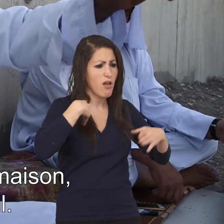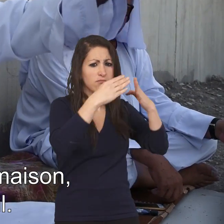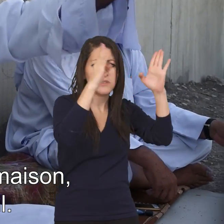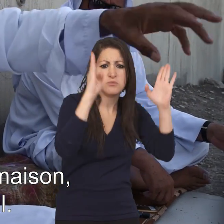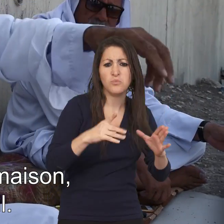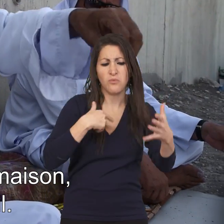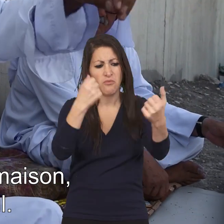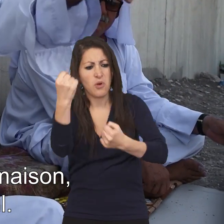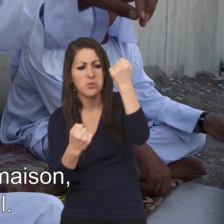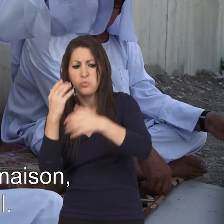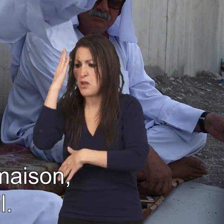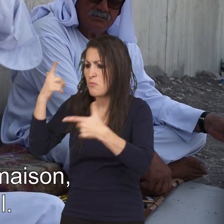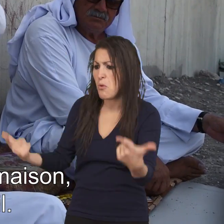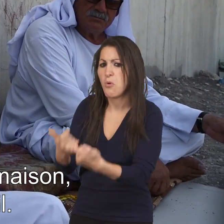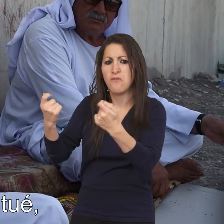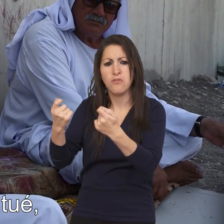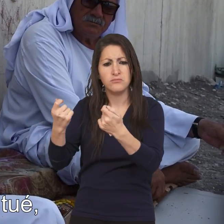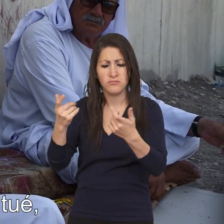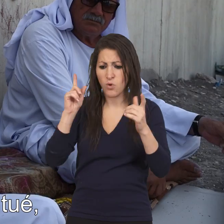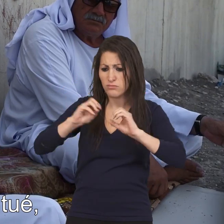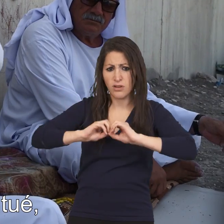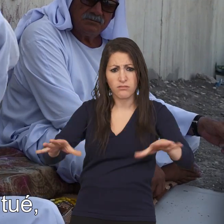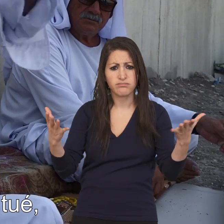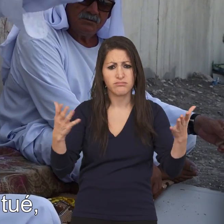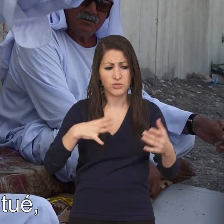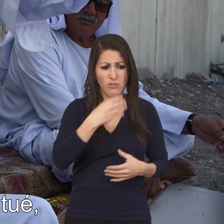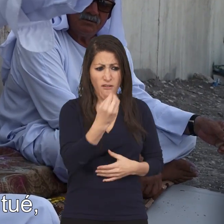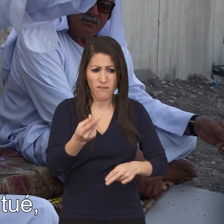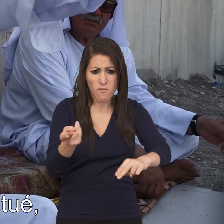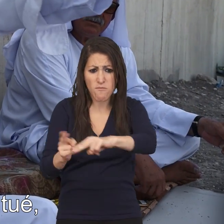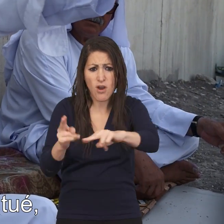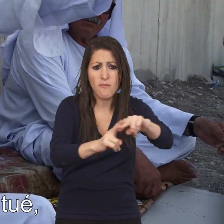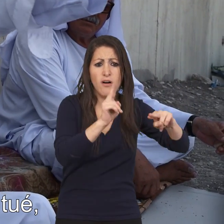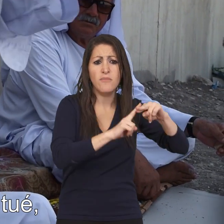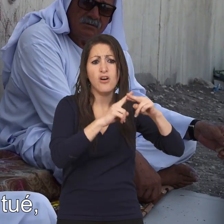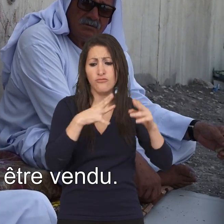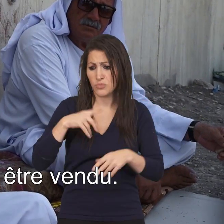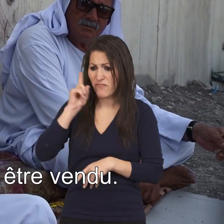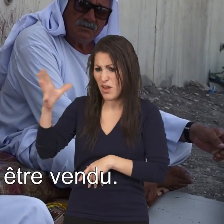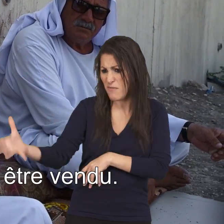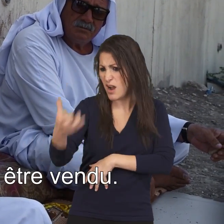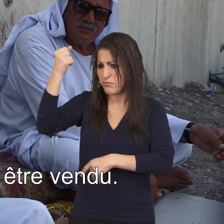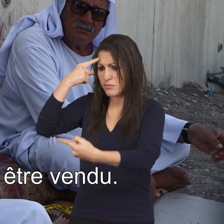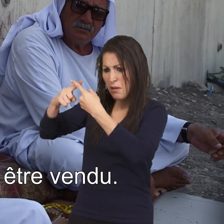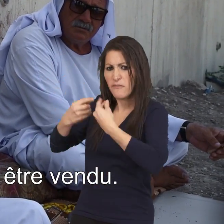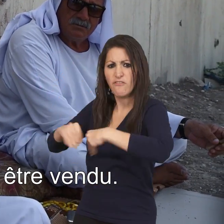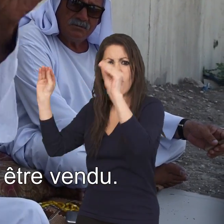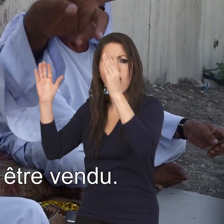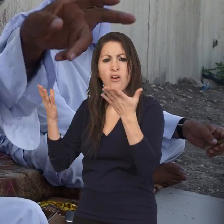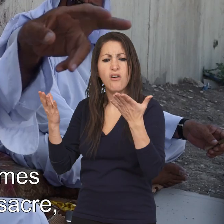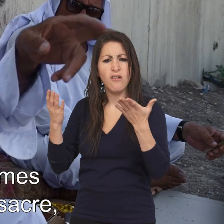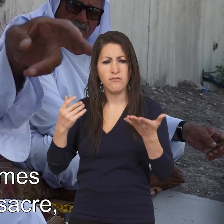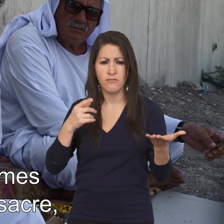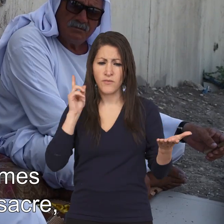avions une maison, des voitures, du bétail. Ils ont tout laissé. Certains enfants ont été tués. Les femmes ont été enlevées pour être